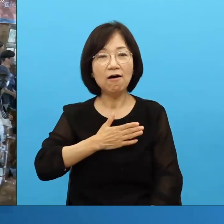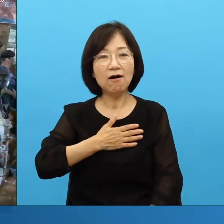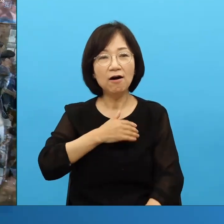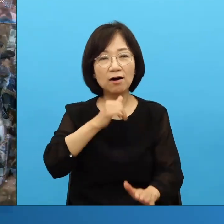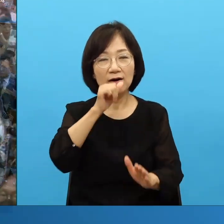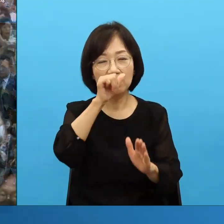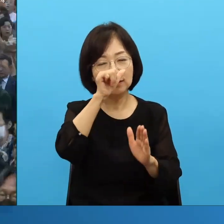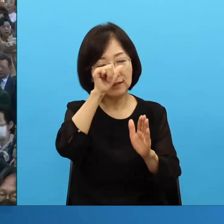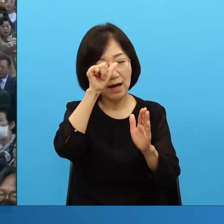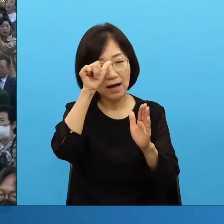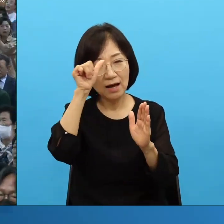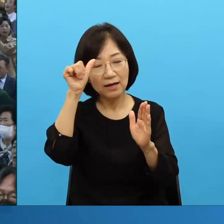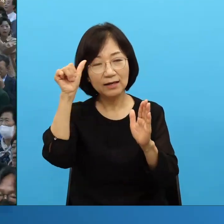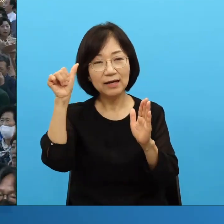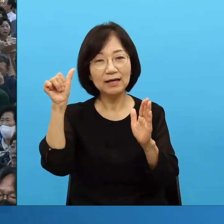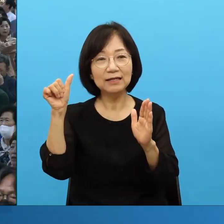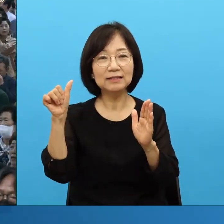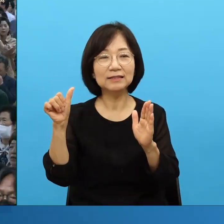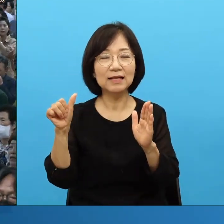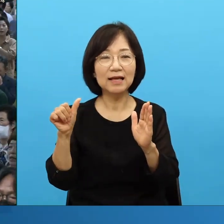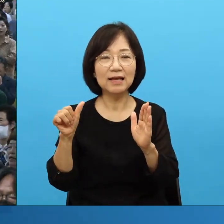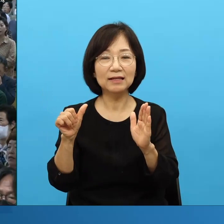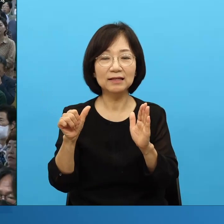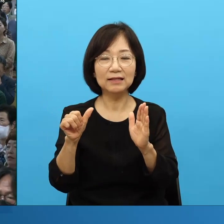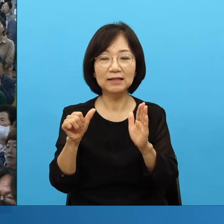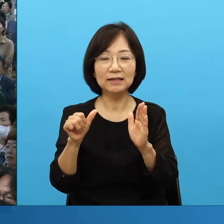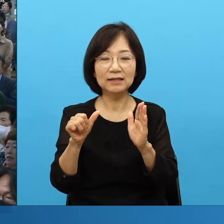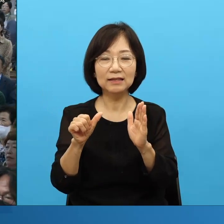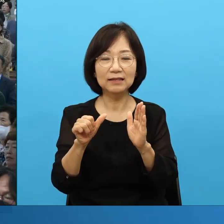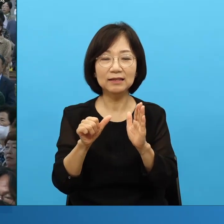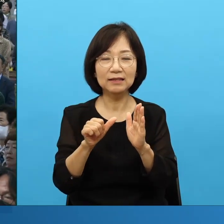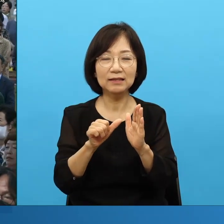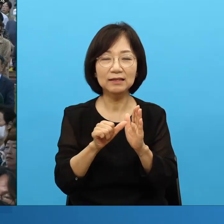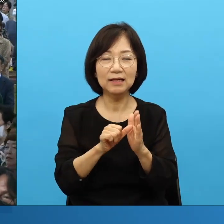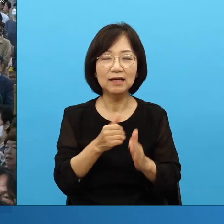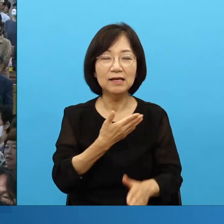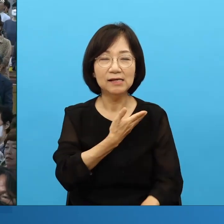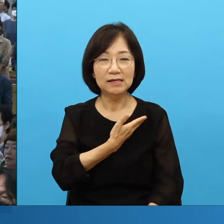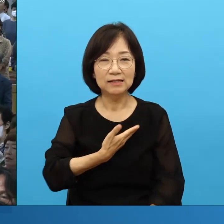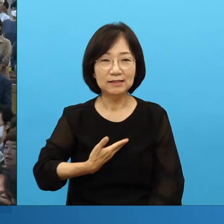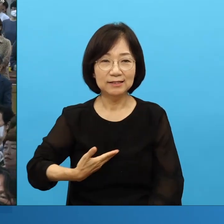주여 나의 일생이